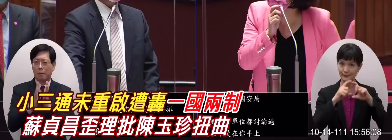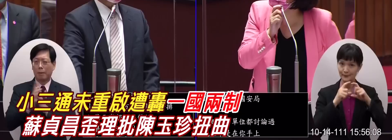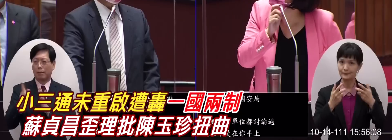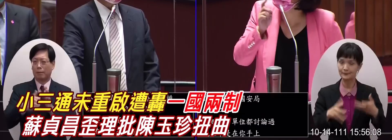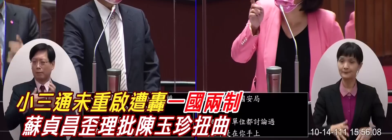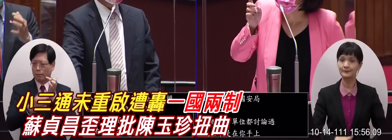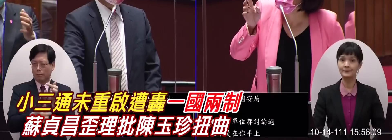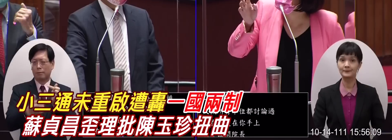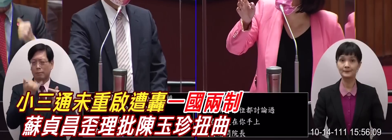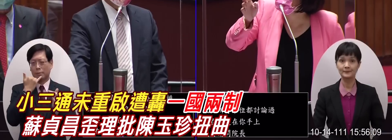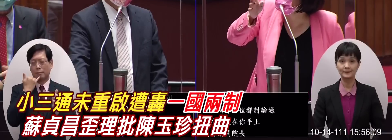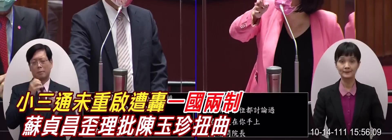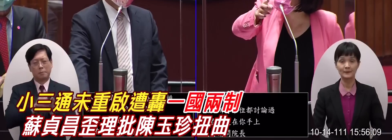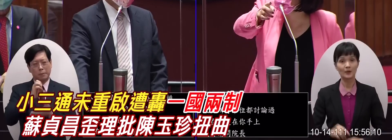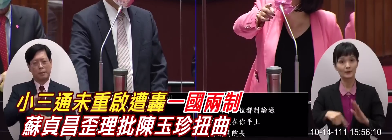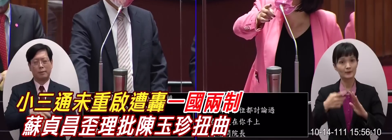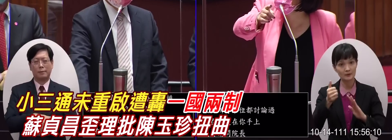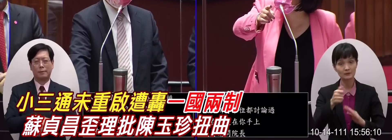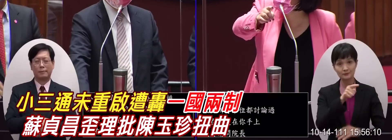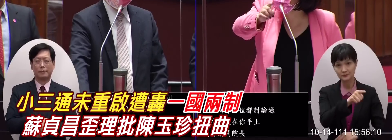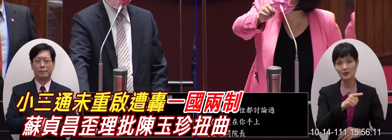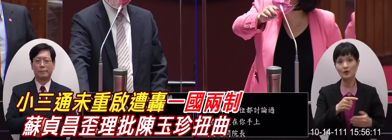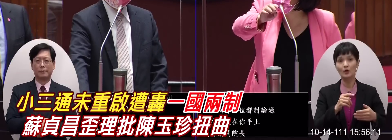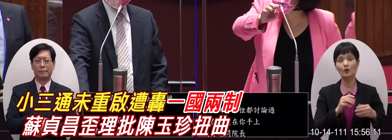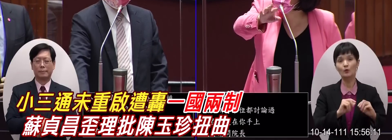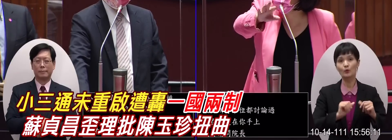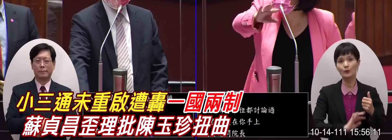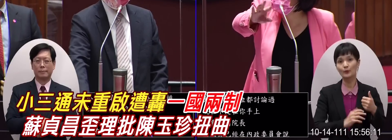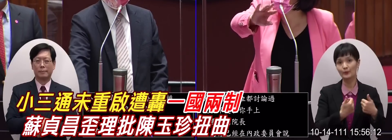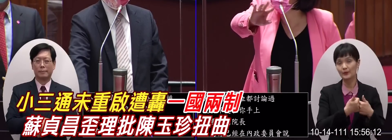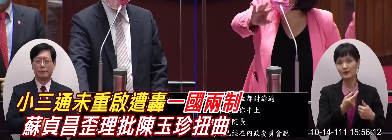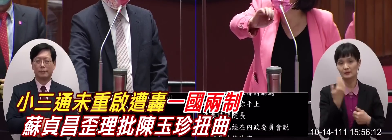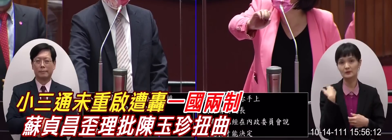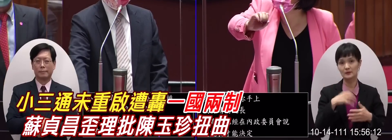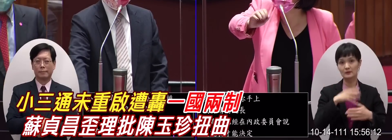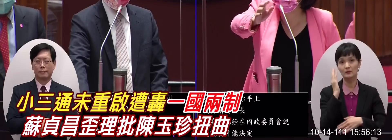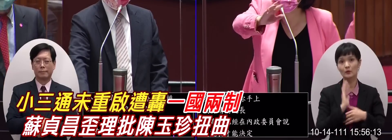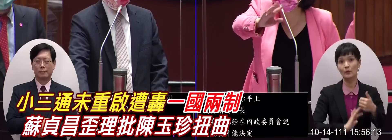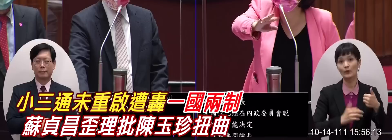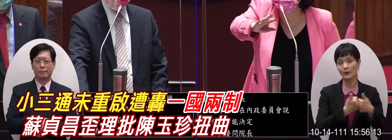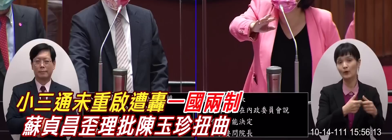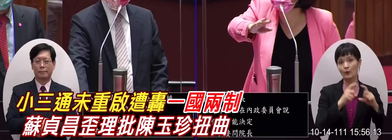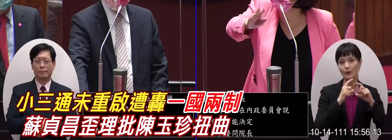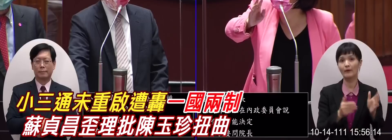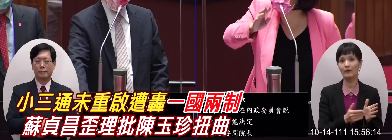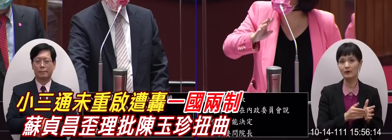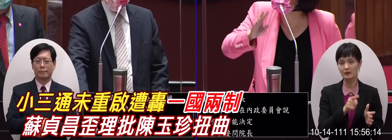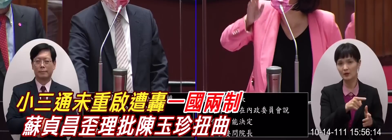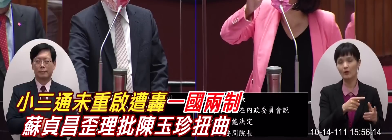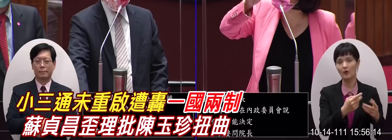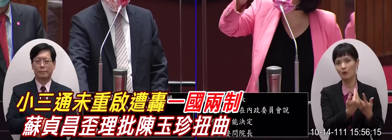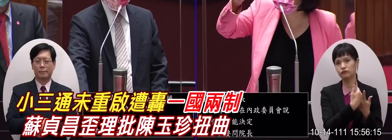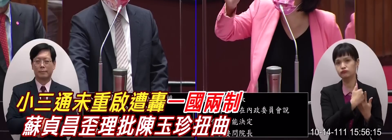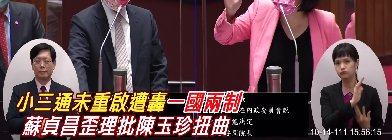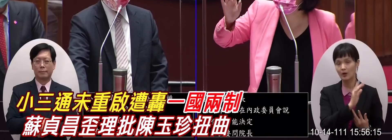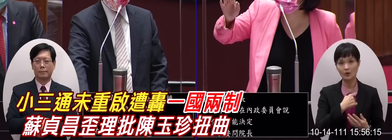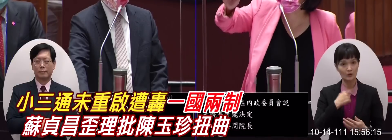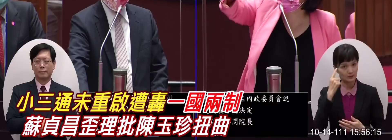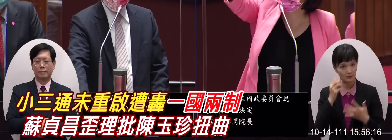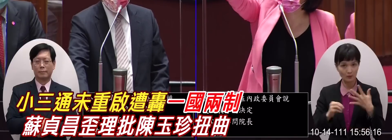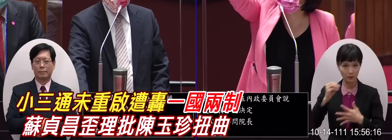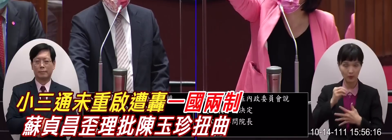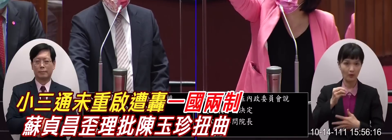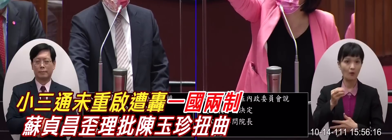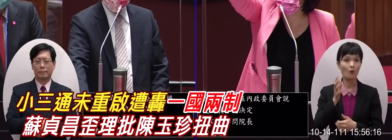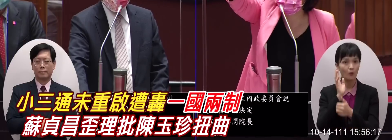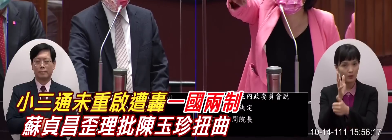可能来报告政策。 院长，这个陆委会在这个内政委会已经跟我说过了，所以我不需要他继续回答。我今天要问更上层的这个意见，我